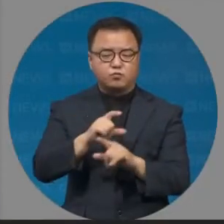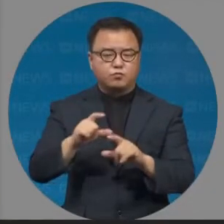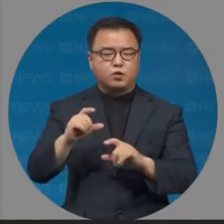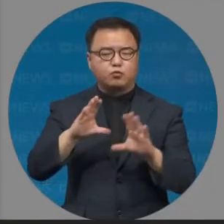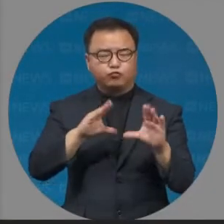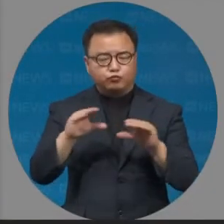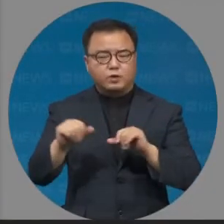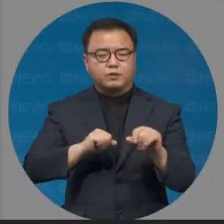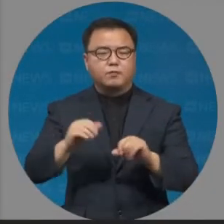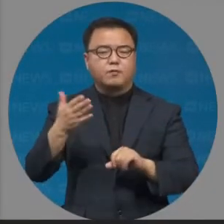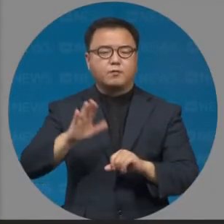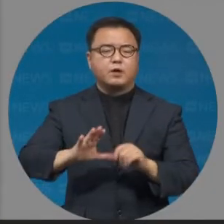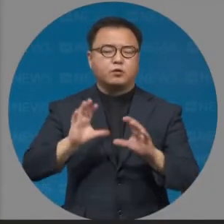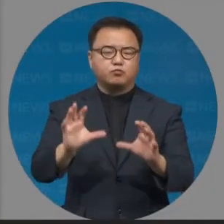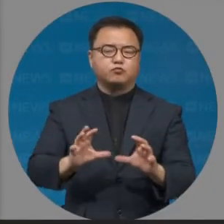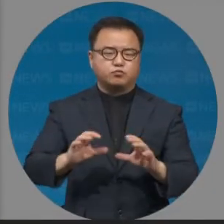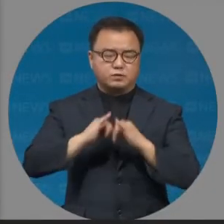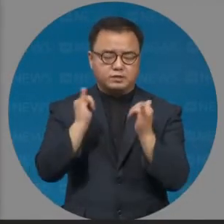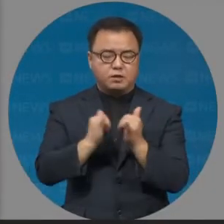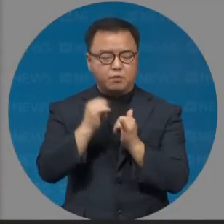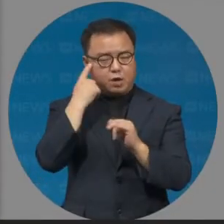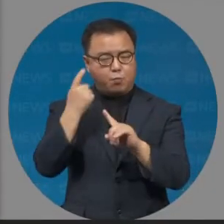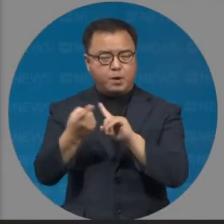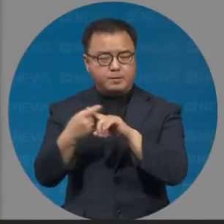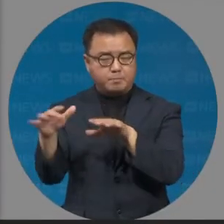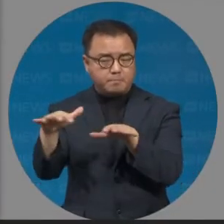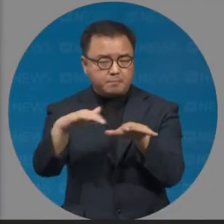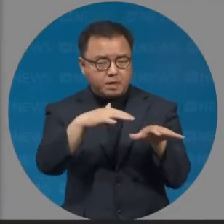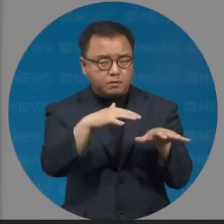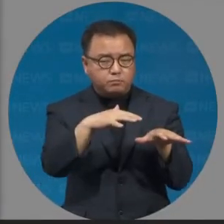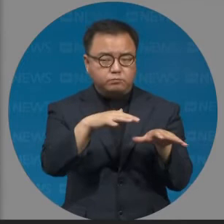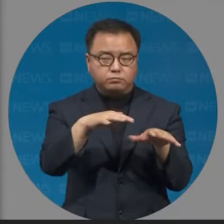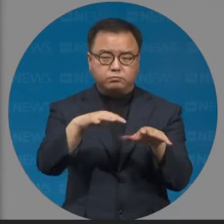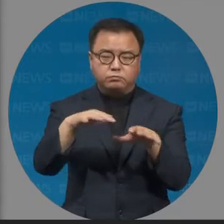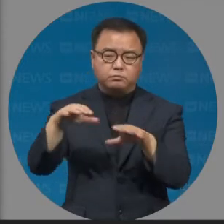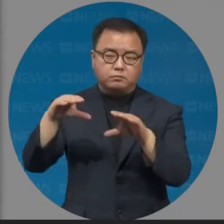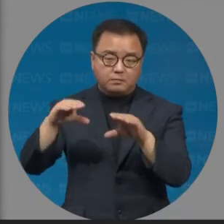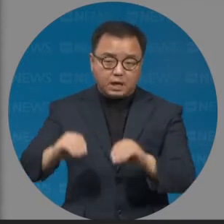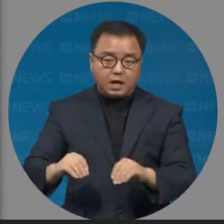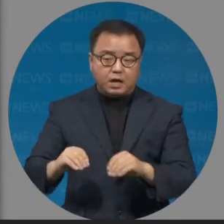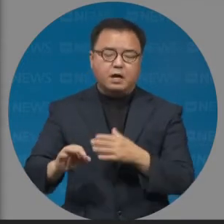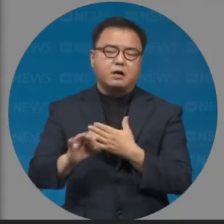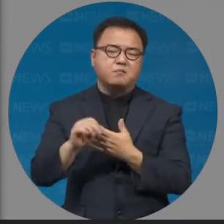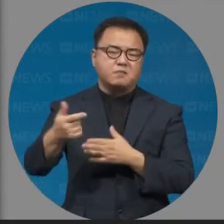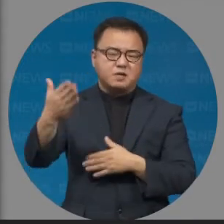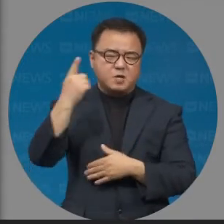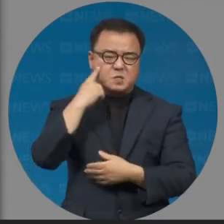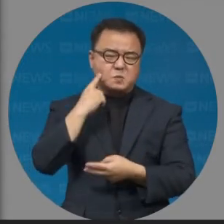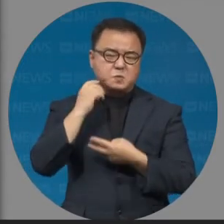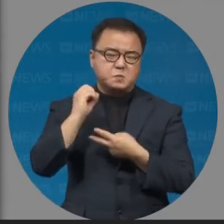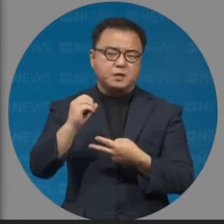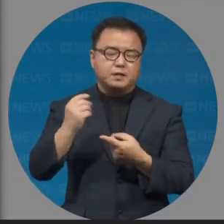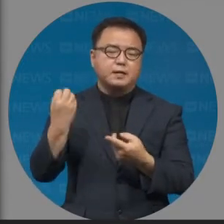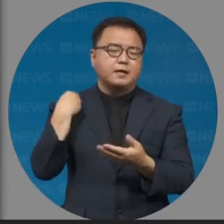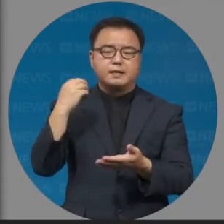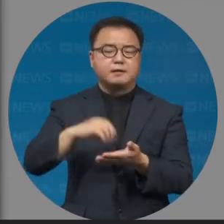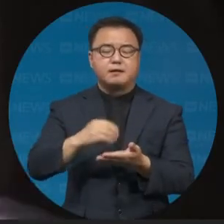그러나 국제사회의 관심이 사라진다면 잔혹했던 과거 집권 당시로 회귀할 거라고 덧붙였습니다.